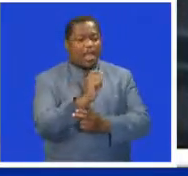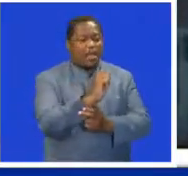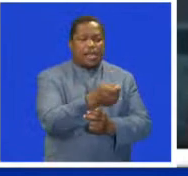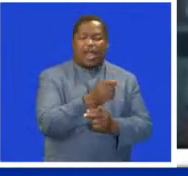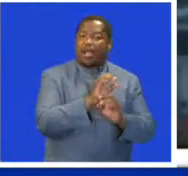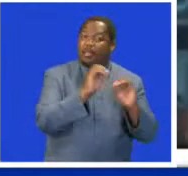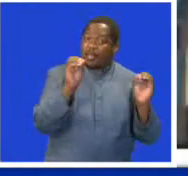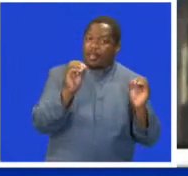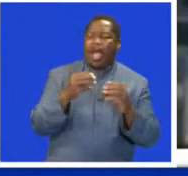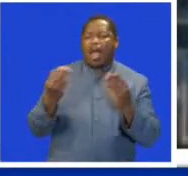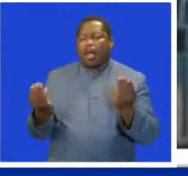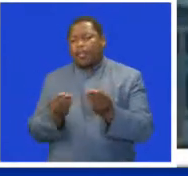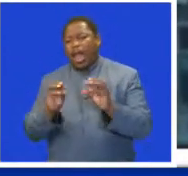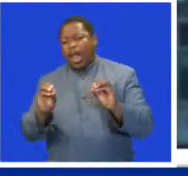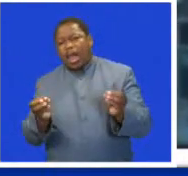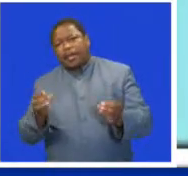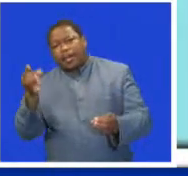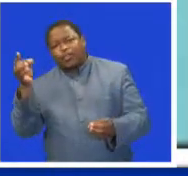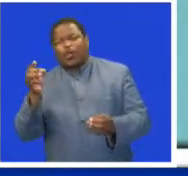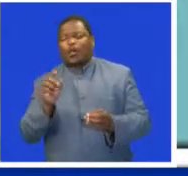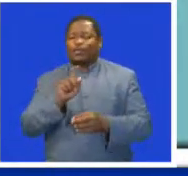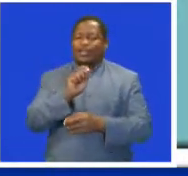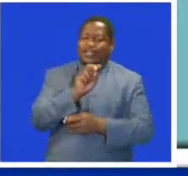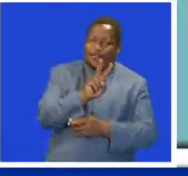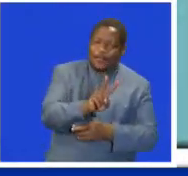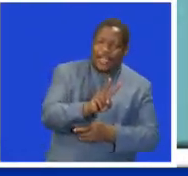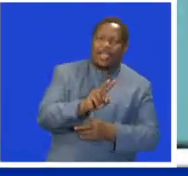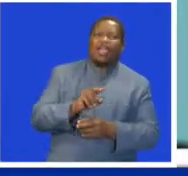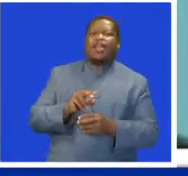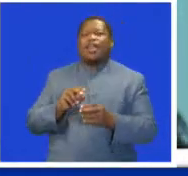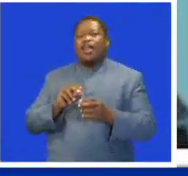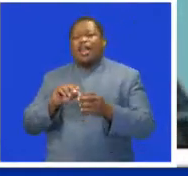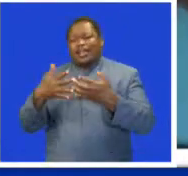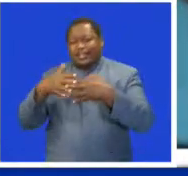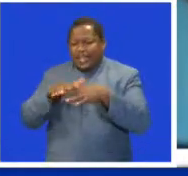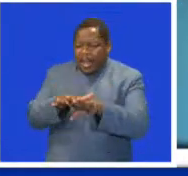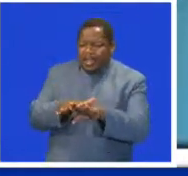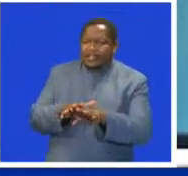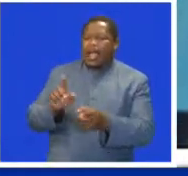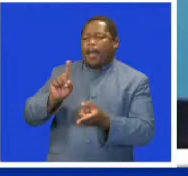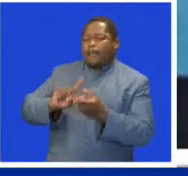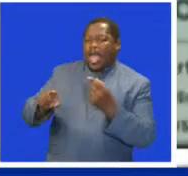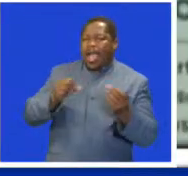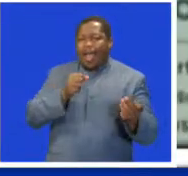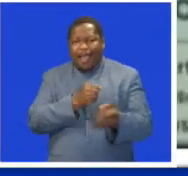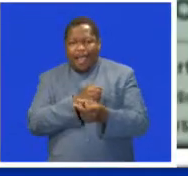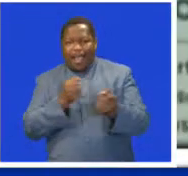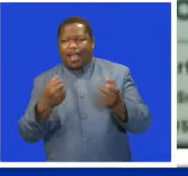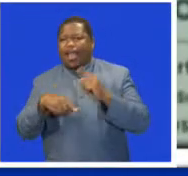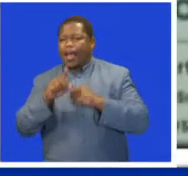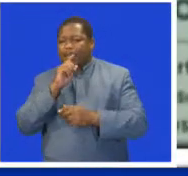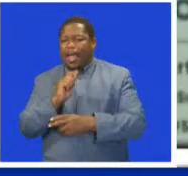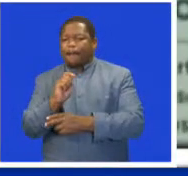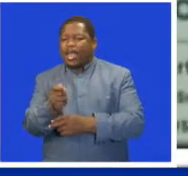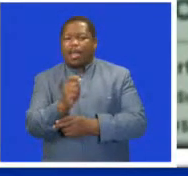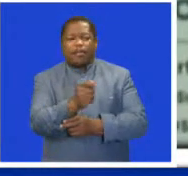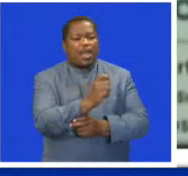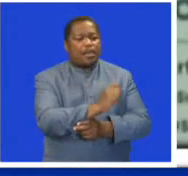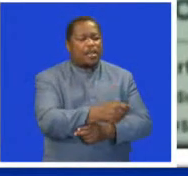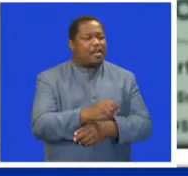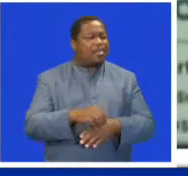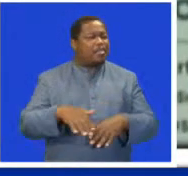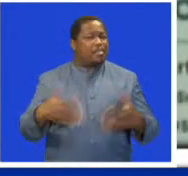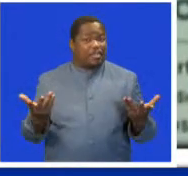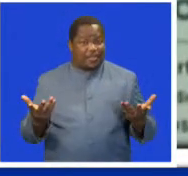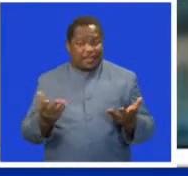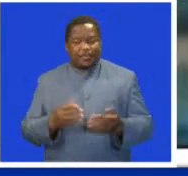naletinye tinhlangothi letisebenzisa tingoma tabo umphathi welibandla lelibukete emasiko nemakhono kuleli Stanley Dlamini